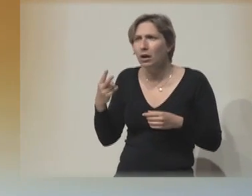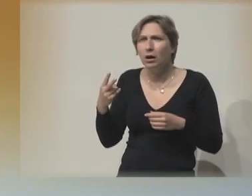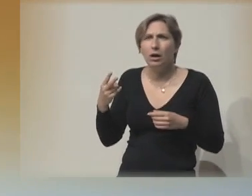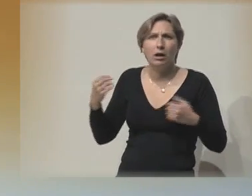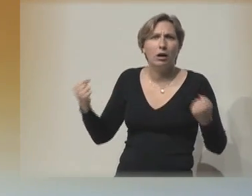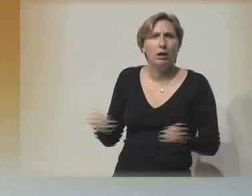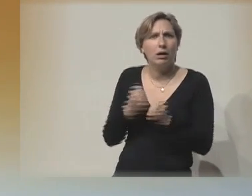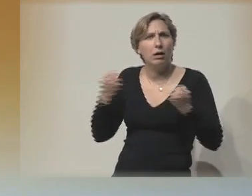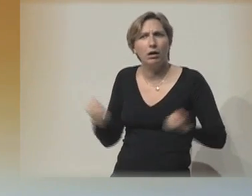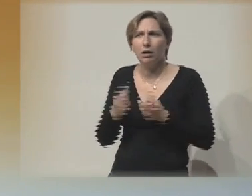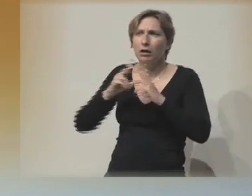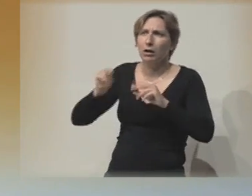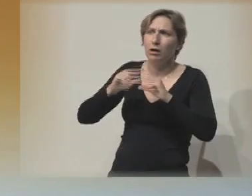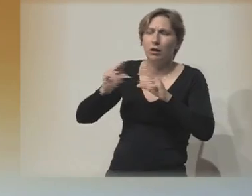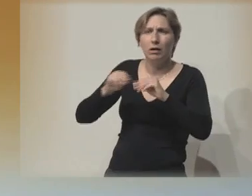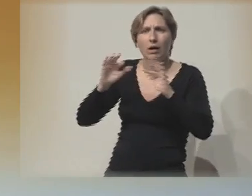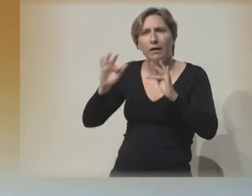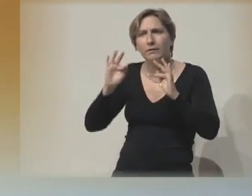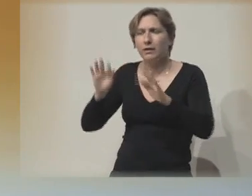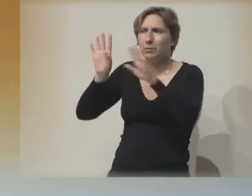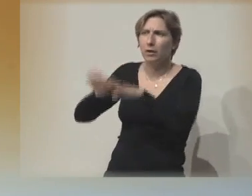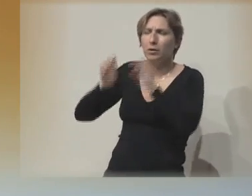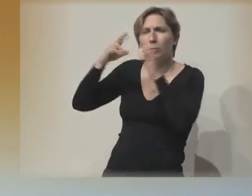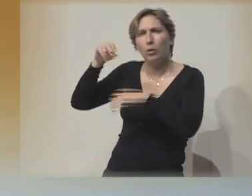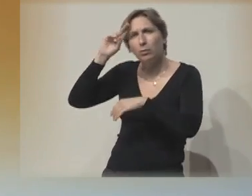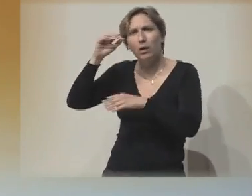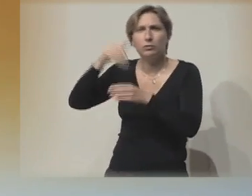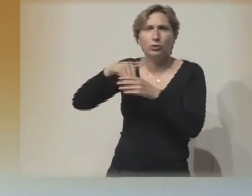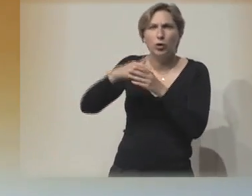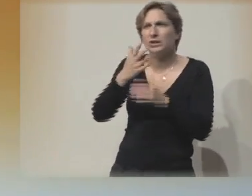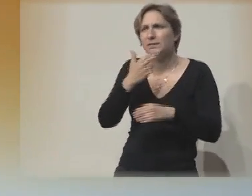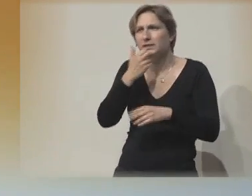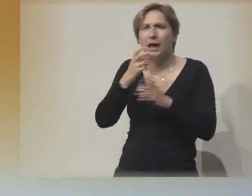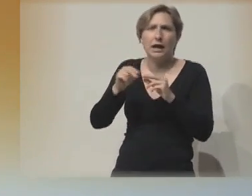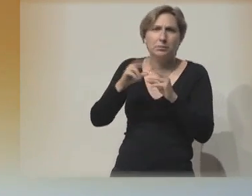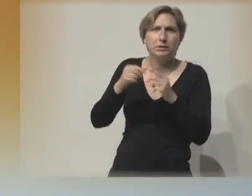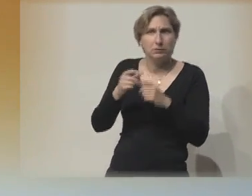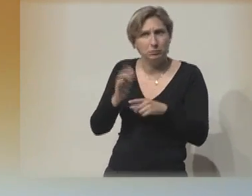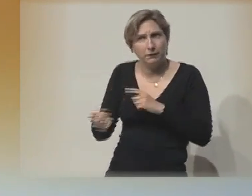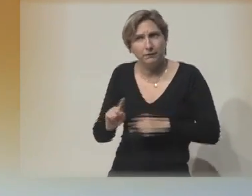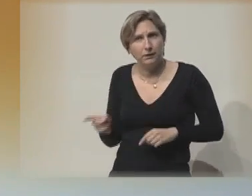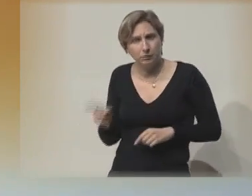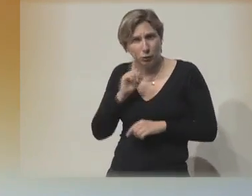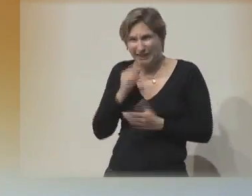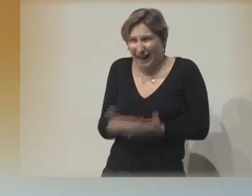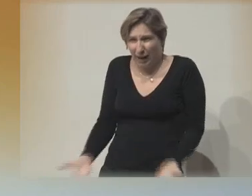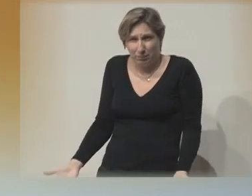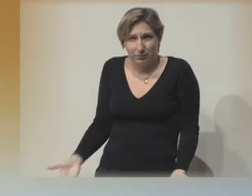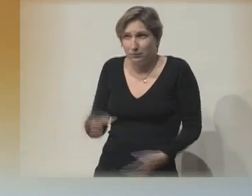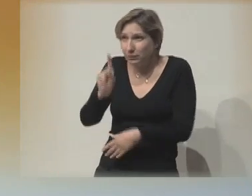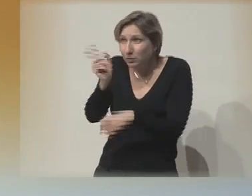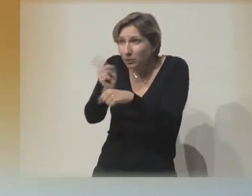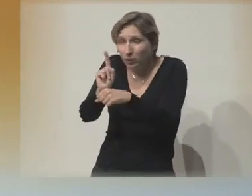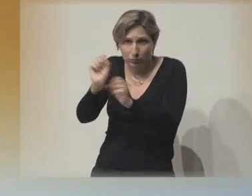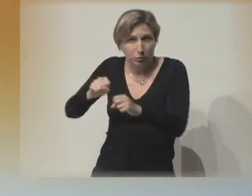d'éducation civique pour expliquer à quoi servait le Parlement européen. C'est pourtant extrêmement simple à faire. En 30 secondes,